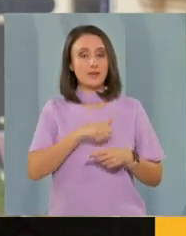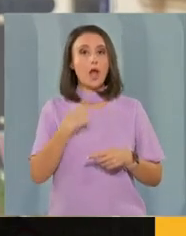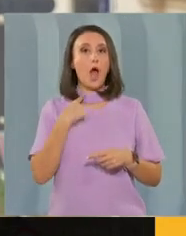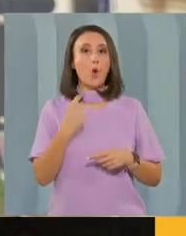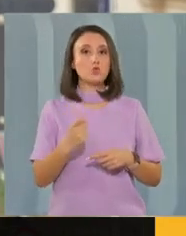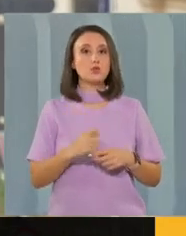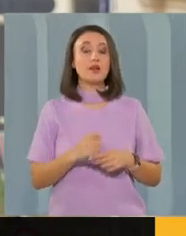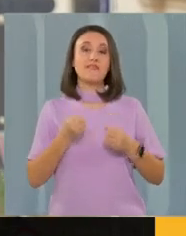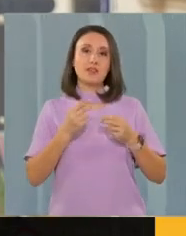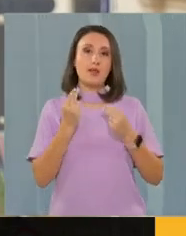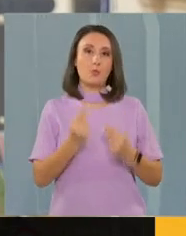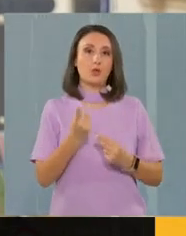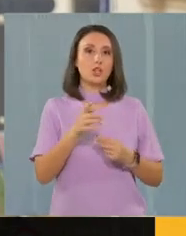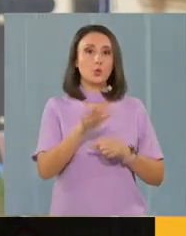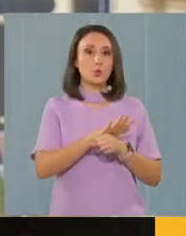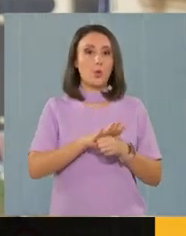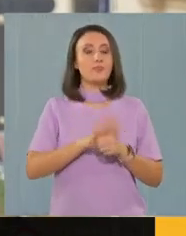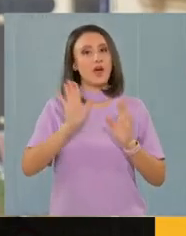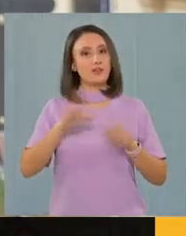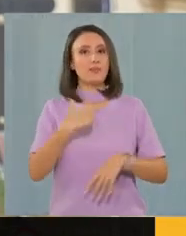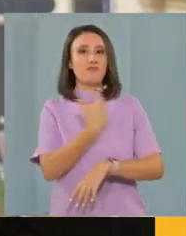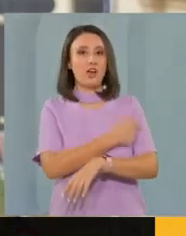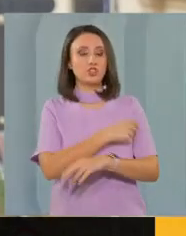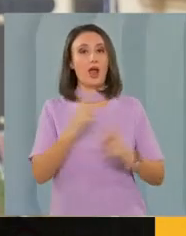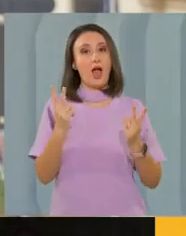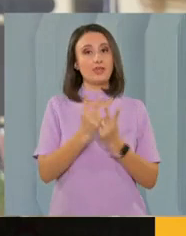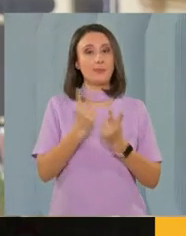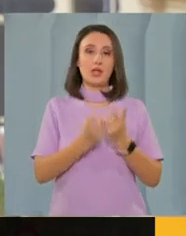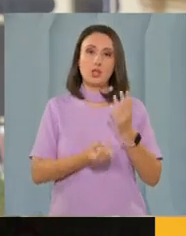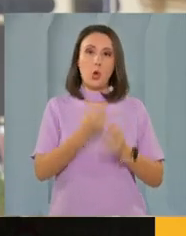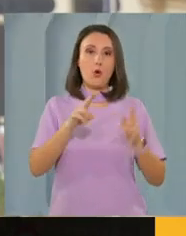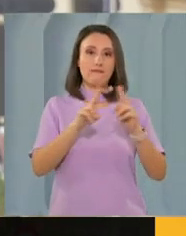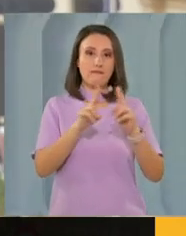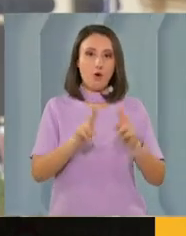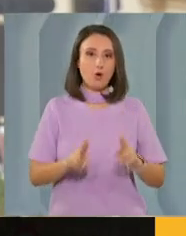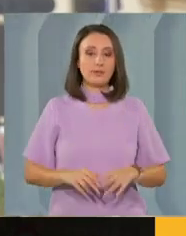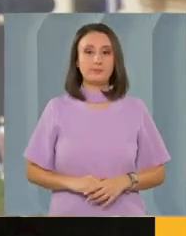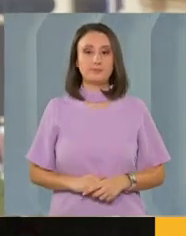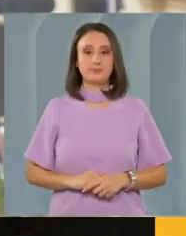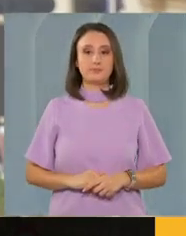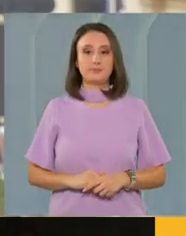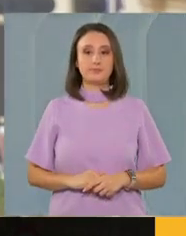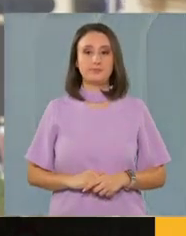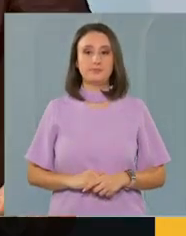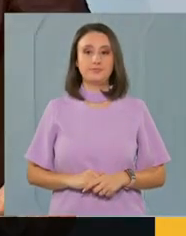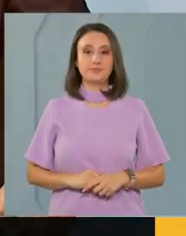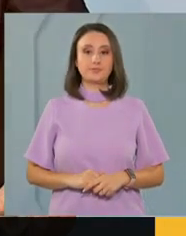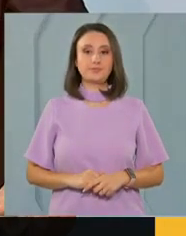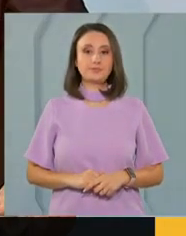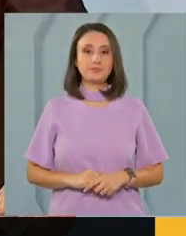august vestea bună este că din toamnă vom avea și vaccinurile adaptate noilor forme de co văd mai spune ministrul sănătății